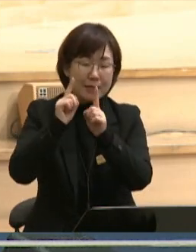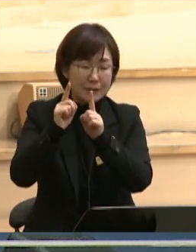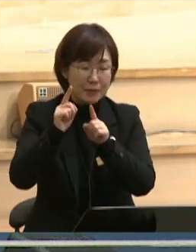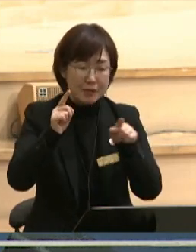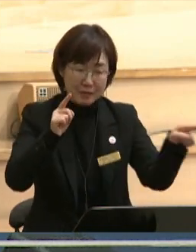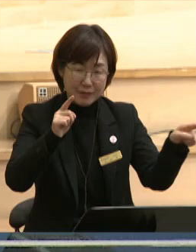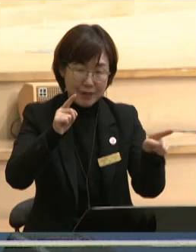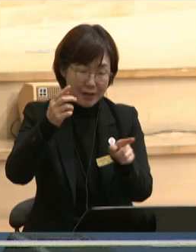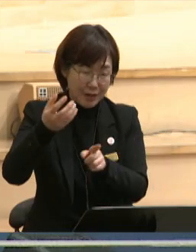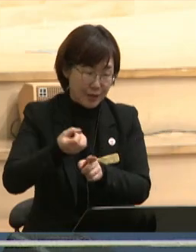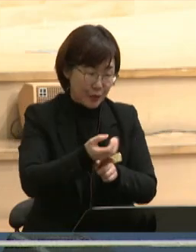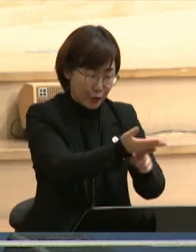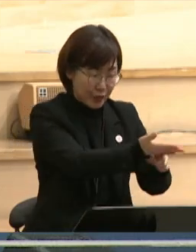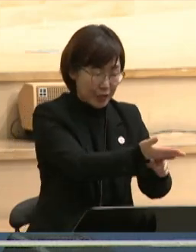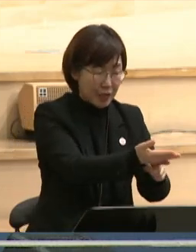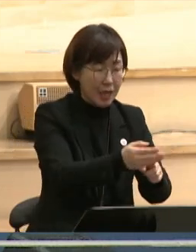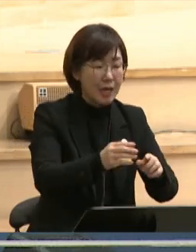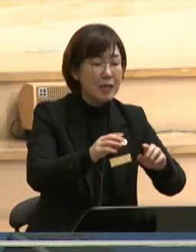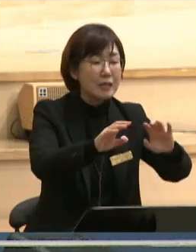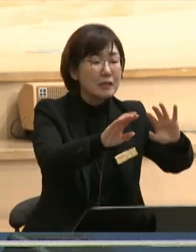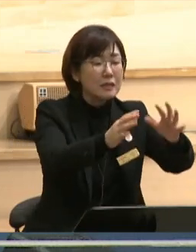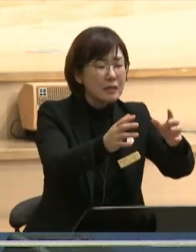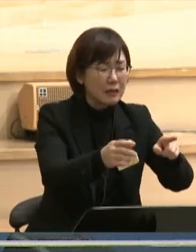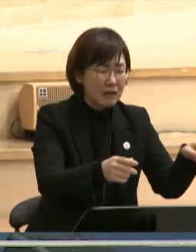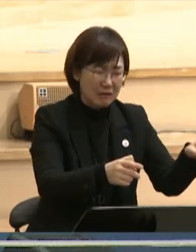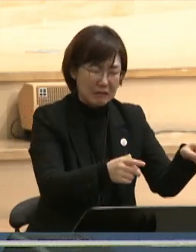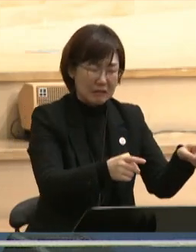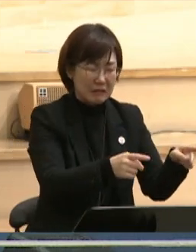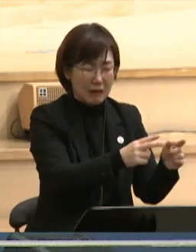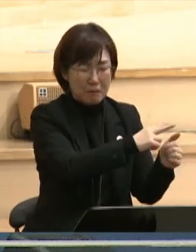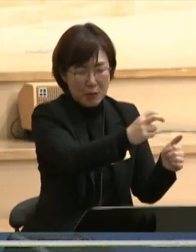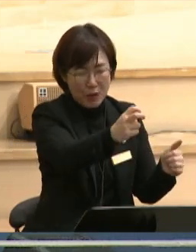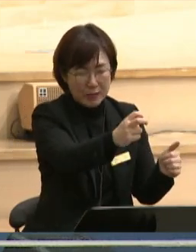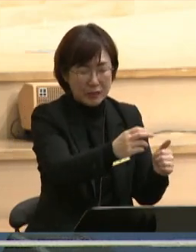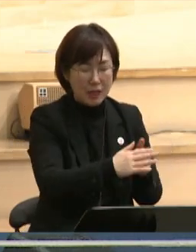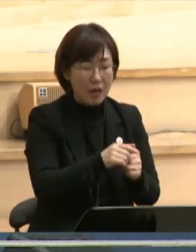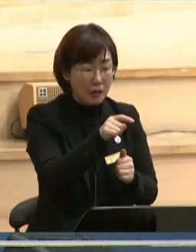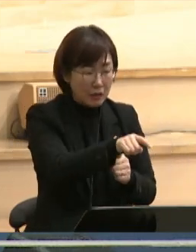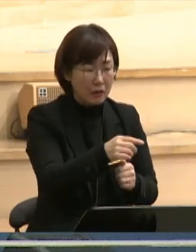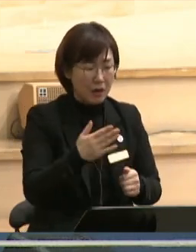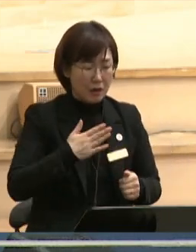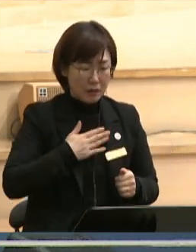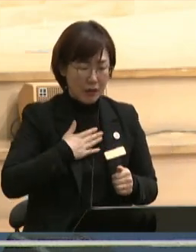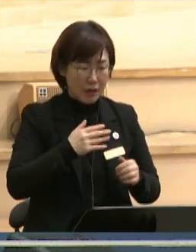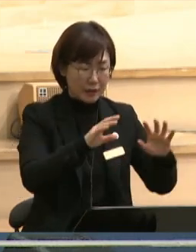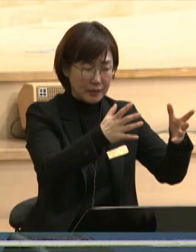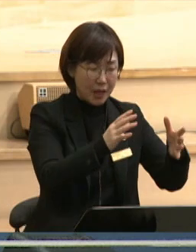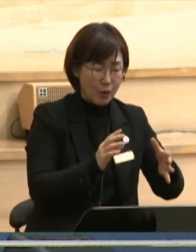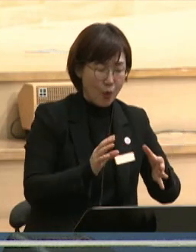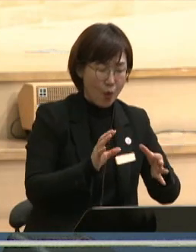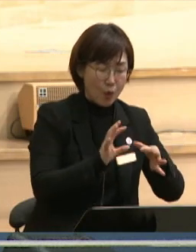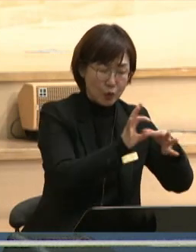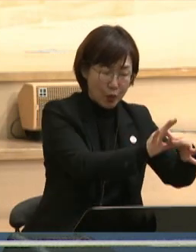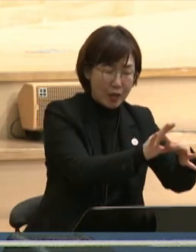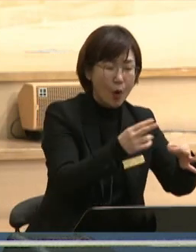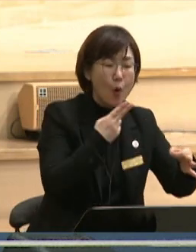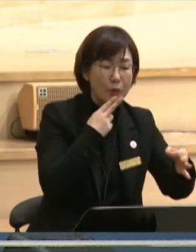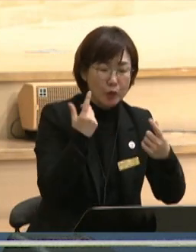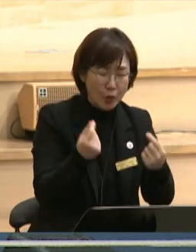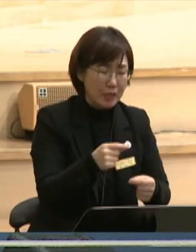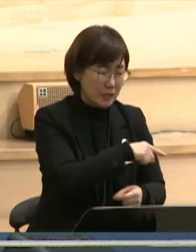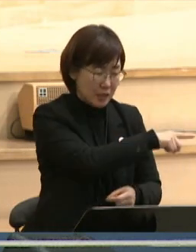주었사오매 세상이 그들을 미워하였사오니이는 내가 세상에 속하지 아니함 같이 그들도 세상에